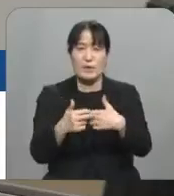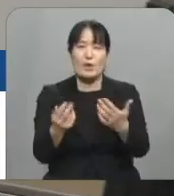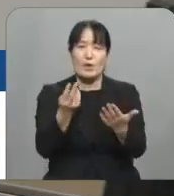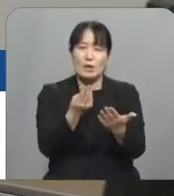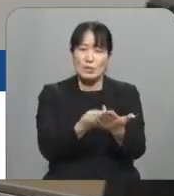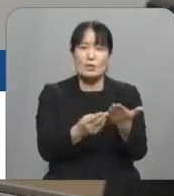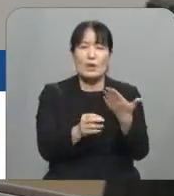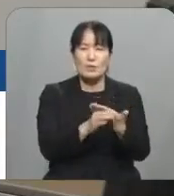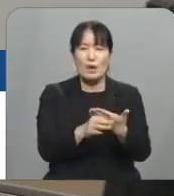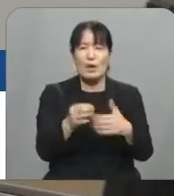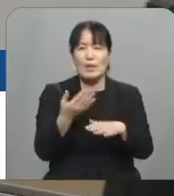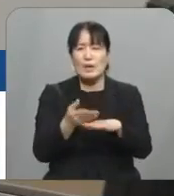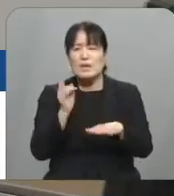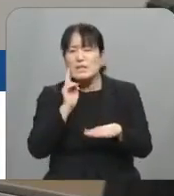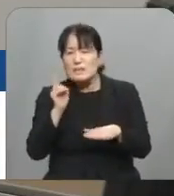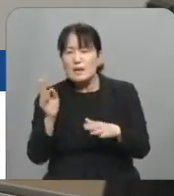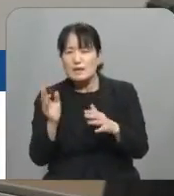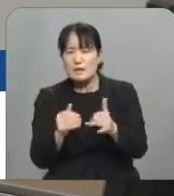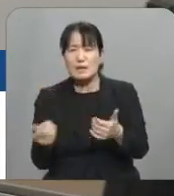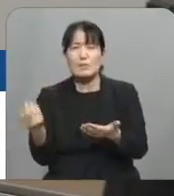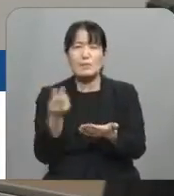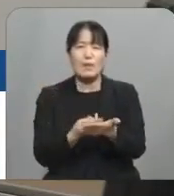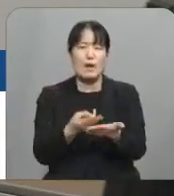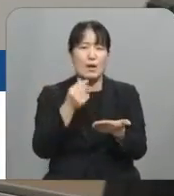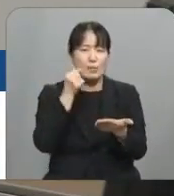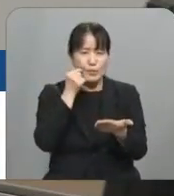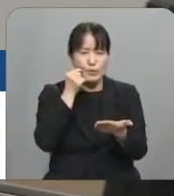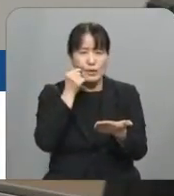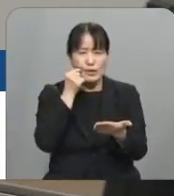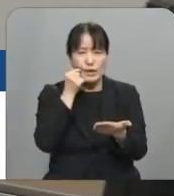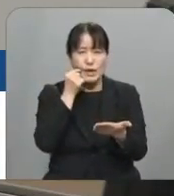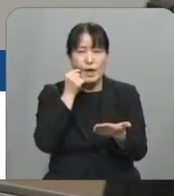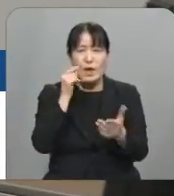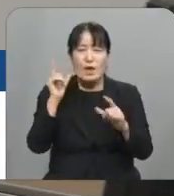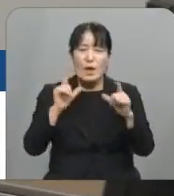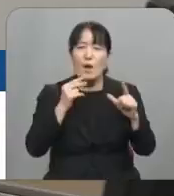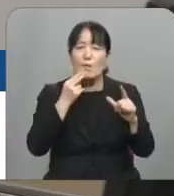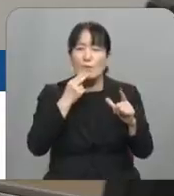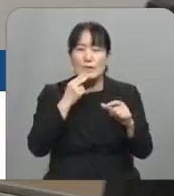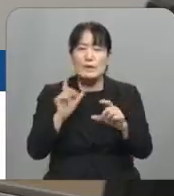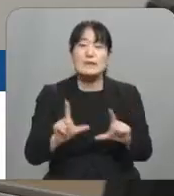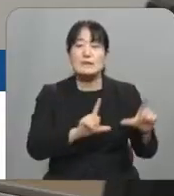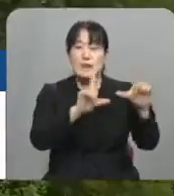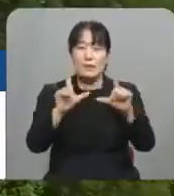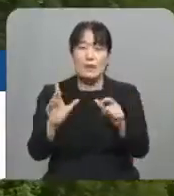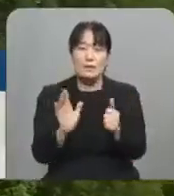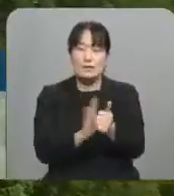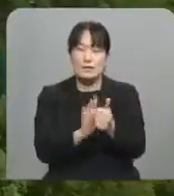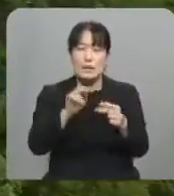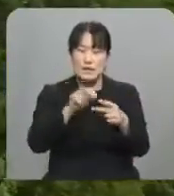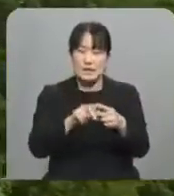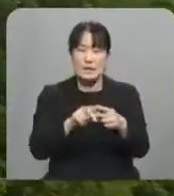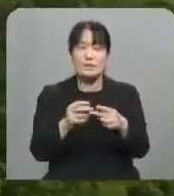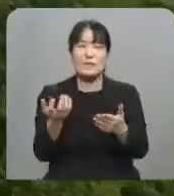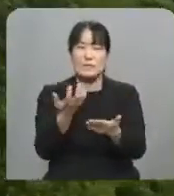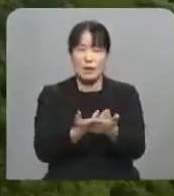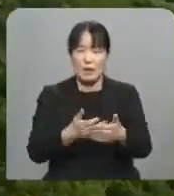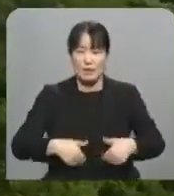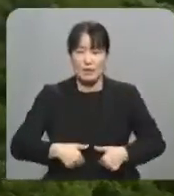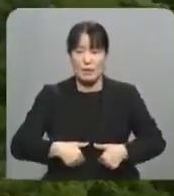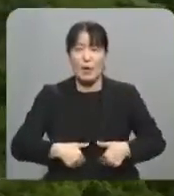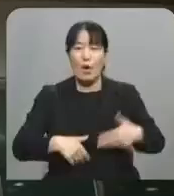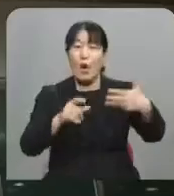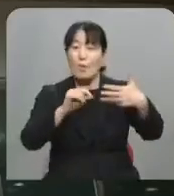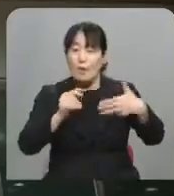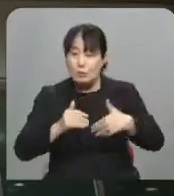입원함으로써 다른 환자들을 못 보게 되는 경우들이 있어서 무증상이나 경증 환자들은 생활치료센터에서 보고. 하지만 올해 8월